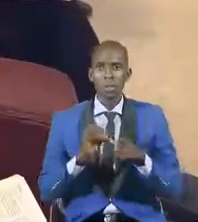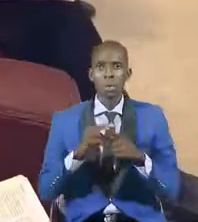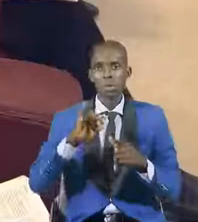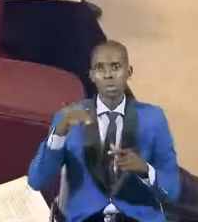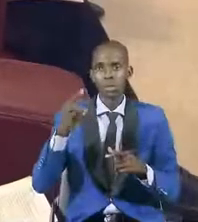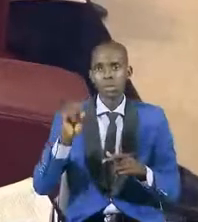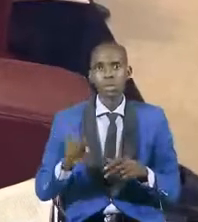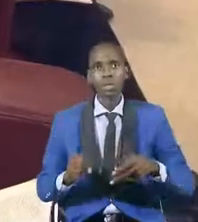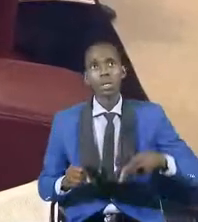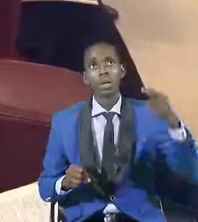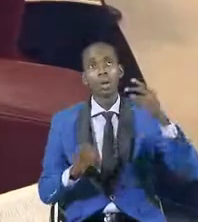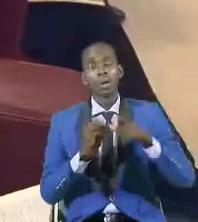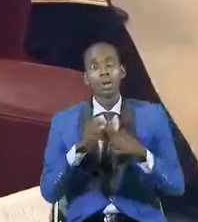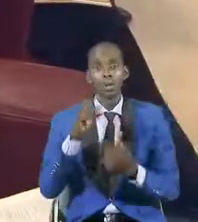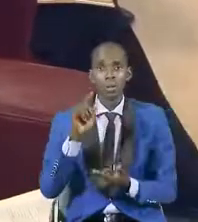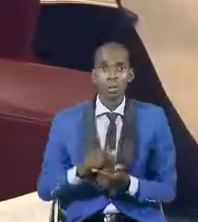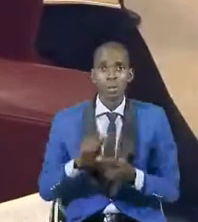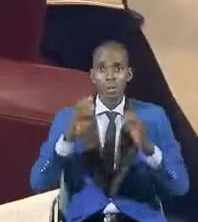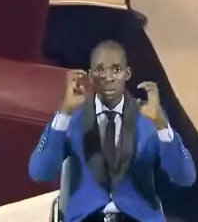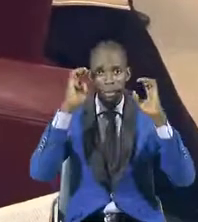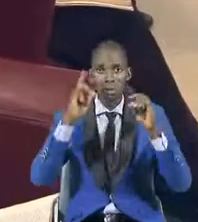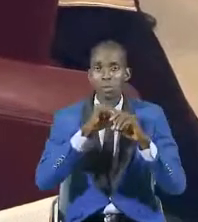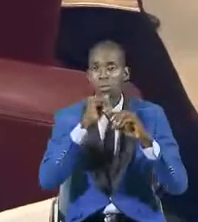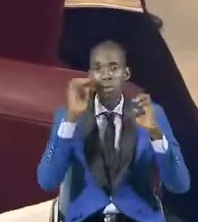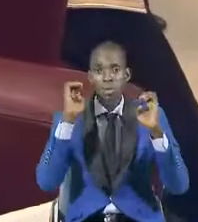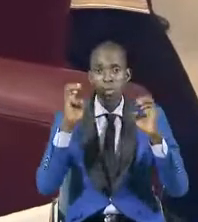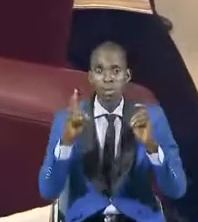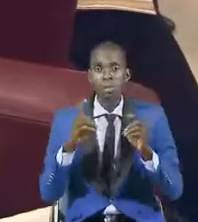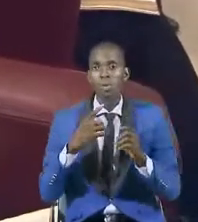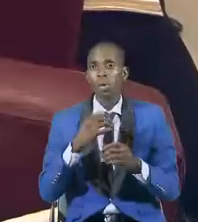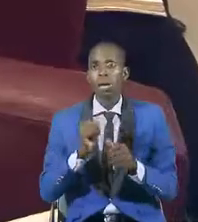ou païens, au cadre ou